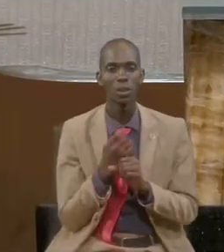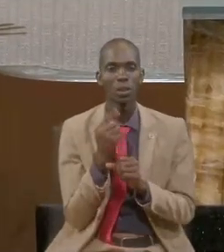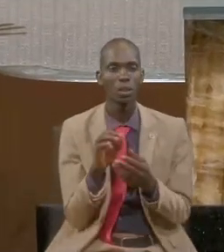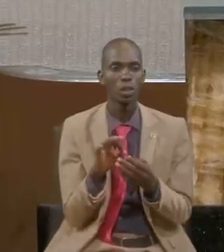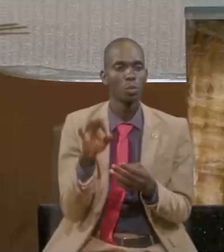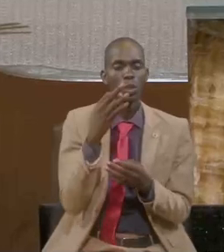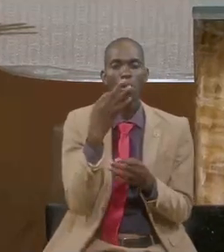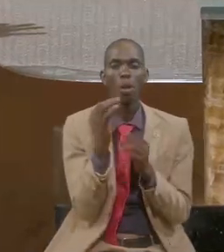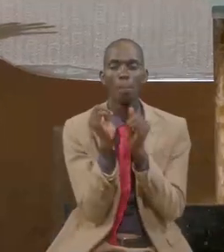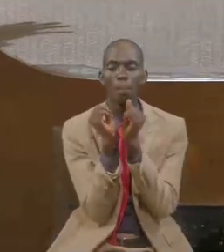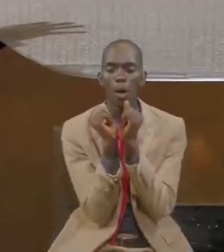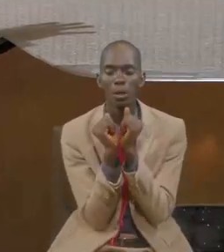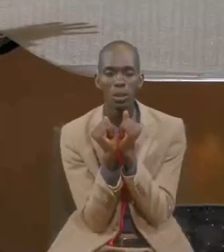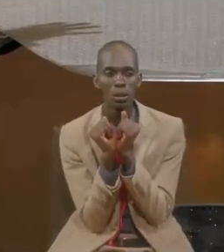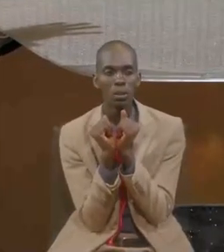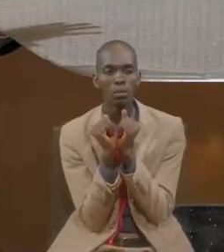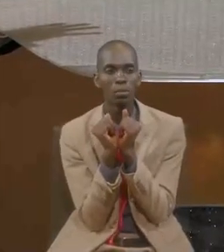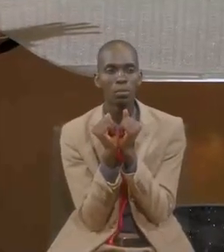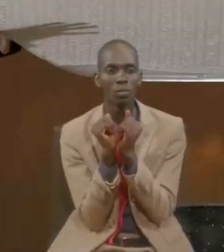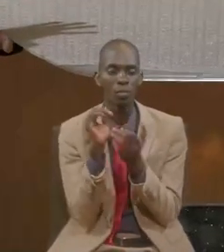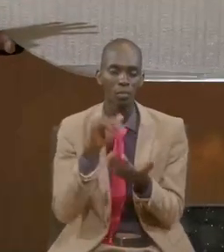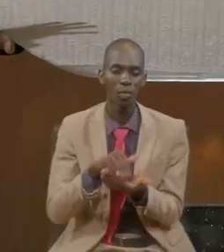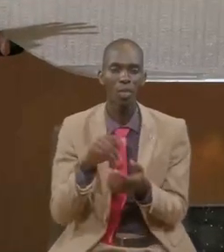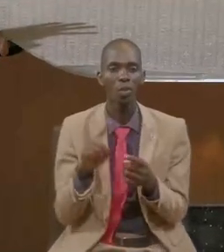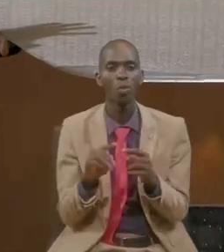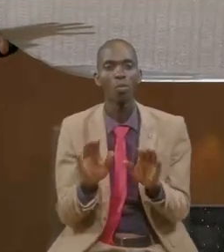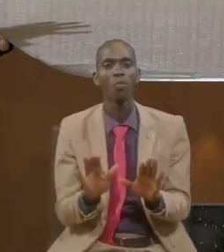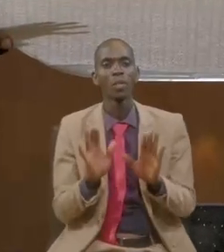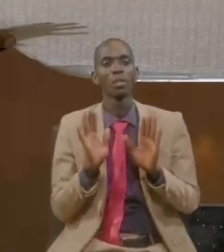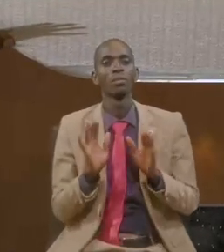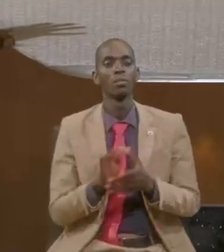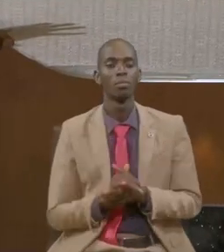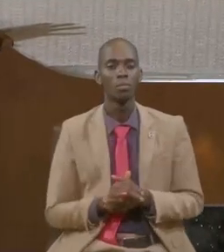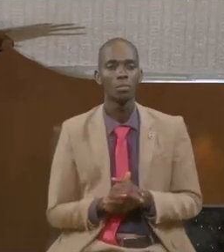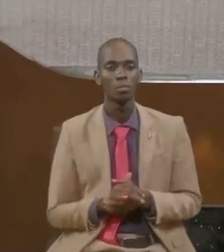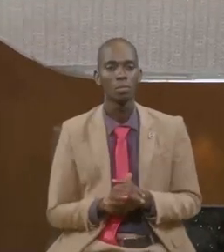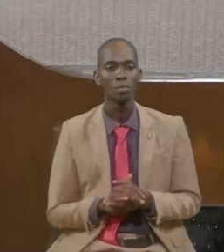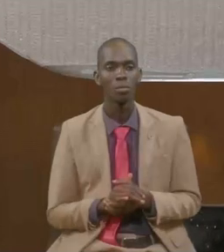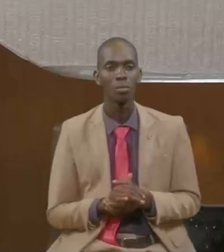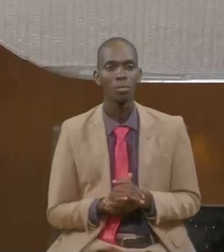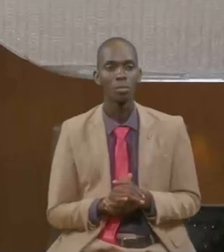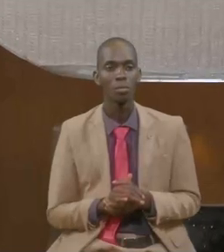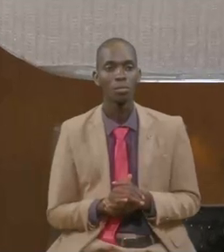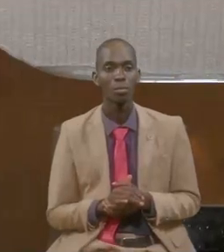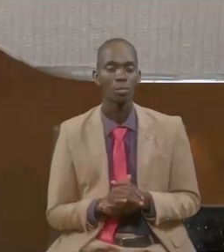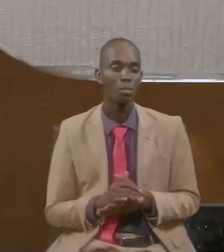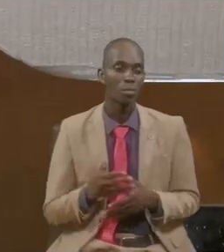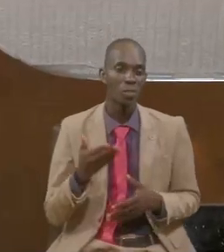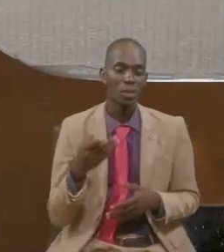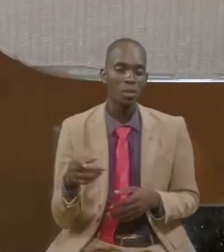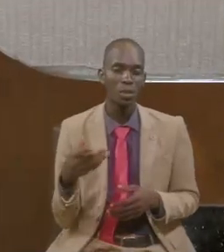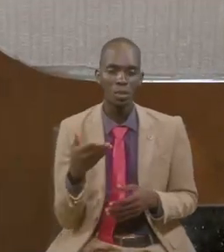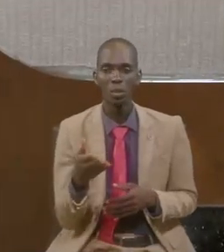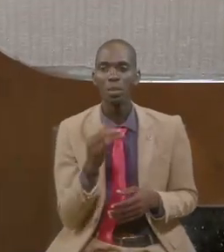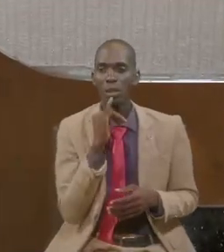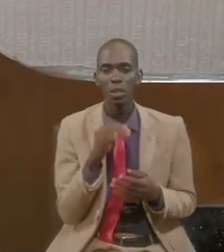reçu un esprit de servitude pour être encore dans la crainte. Il y a l'esprit